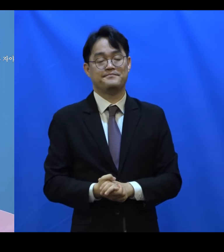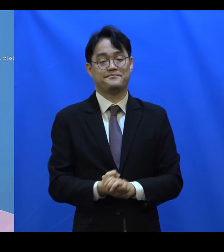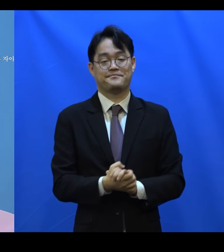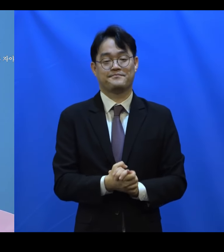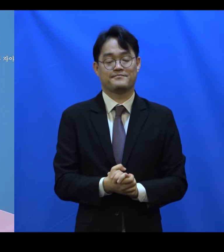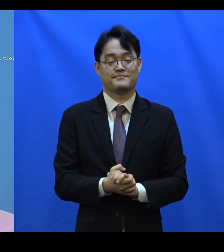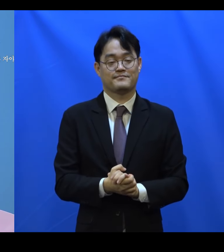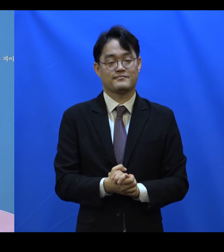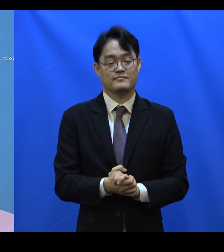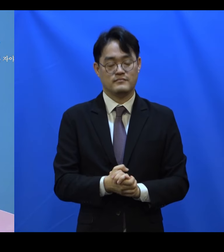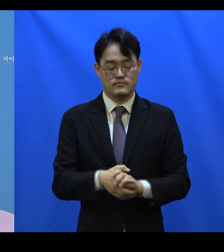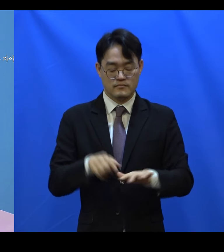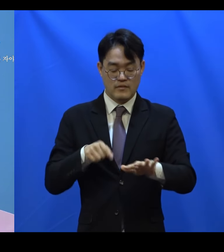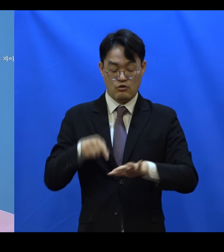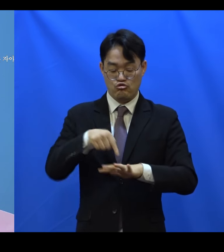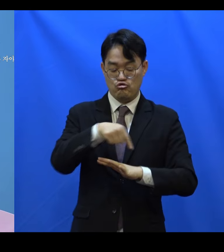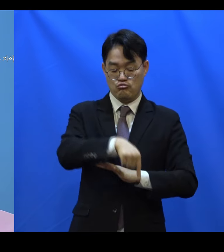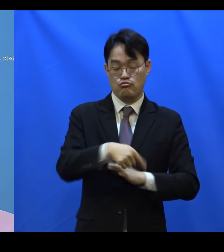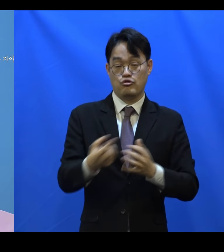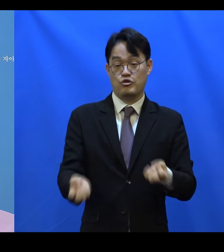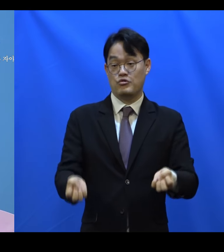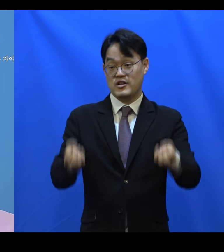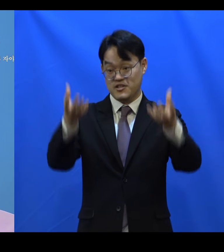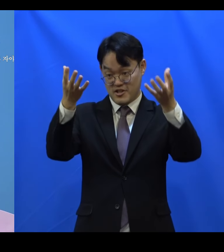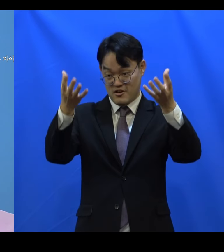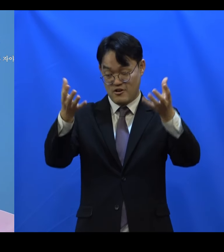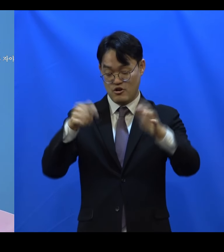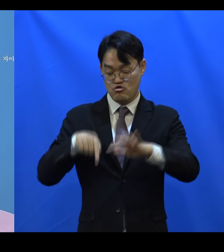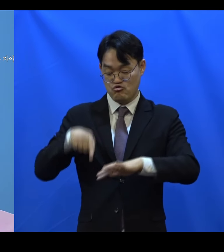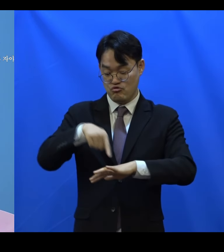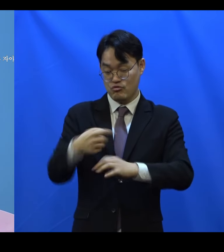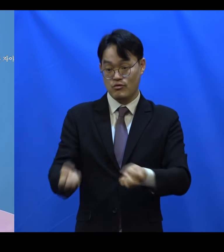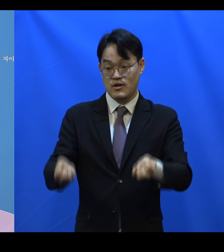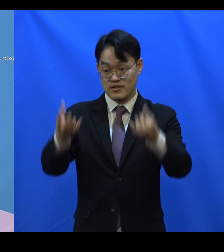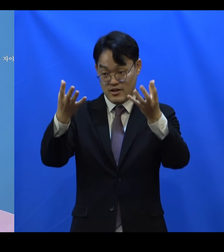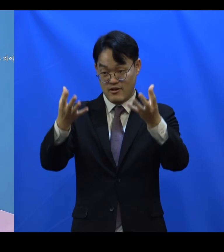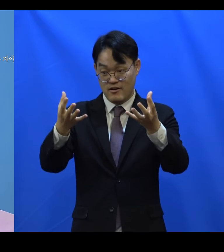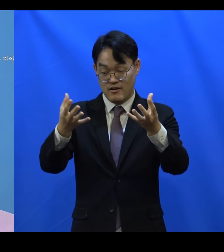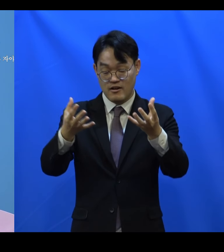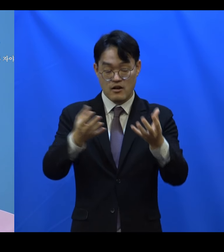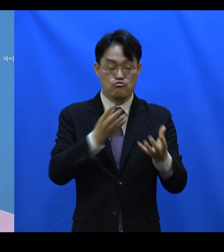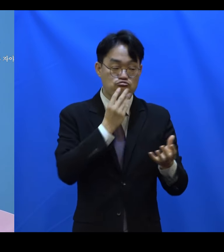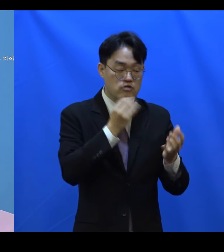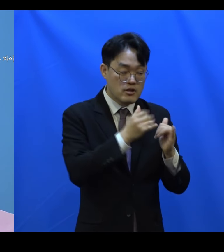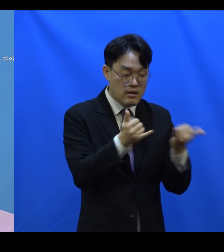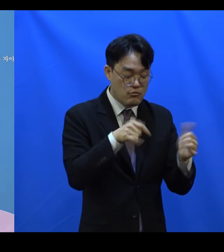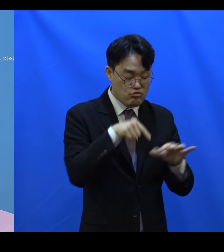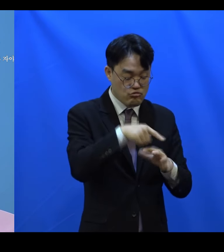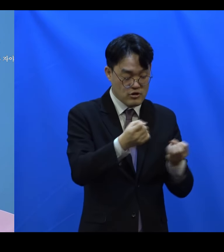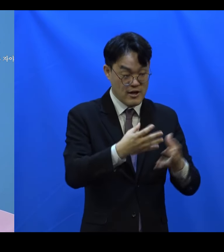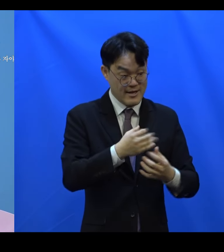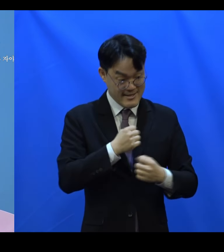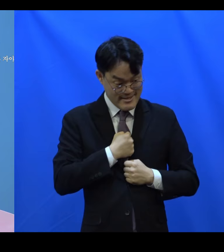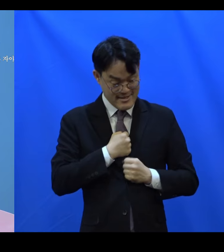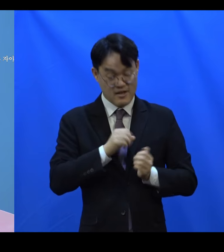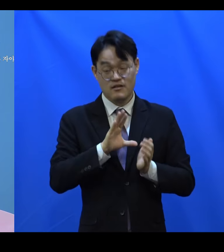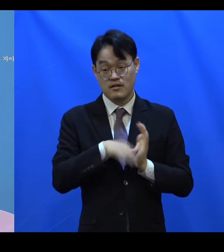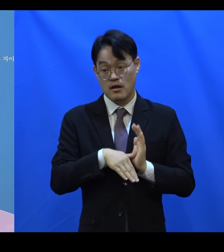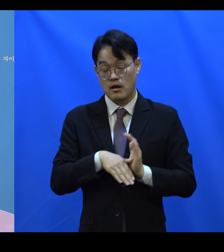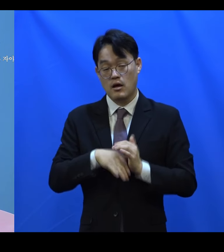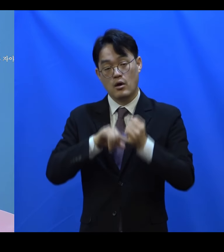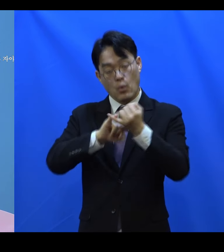여러분, 유월절의 절기를 지키는 동안 아가서를 낭독했던 이유예요. 유월절의 축제의 중심은 제사에서 함께 음식을 먹는